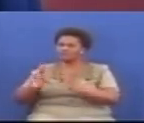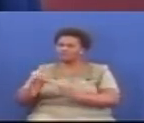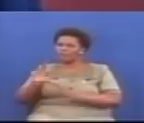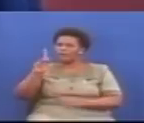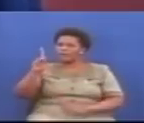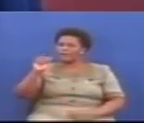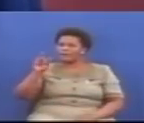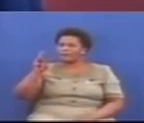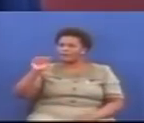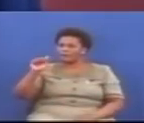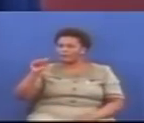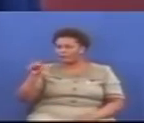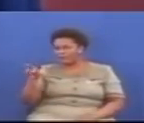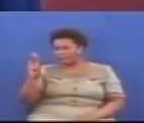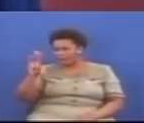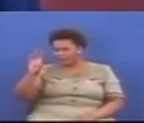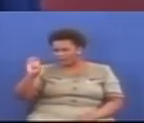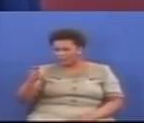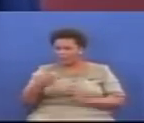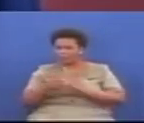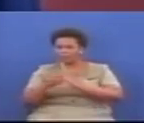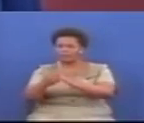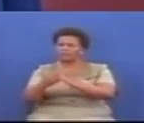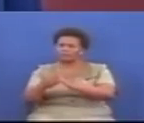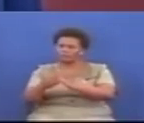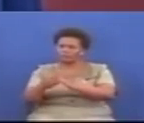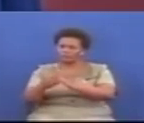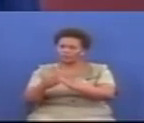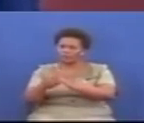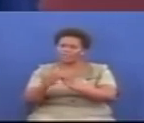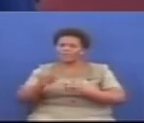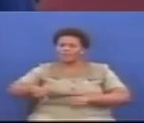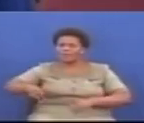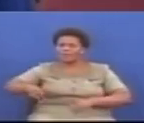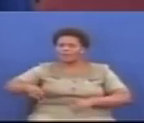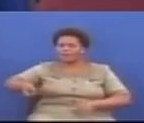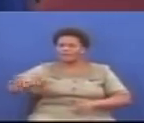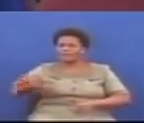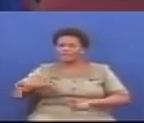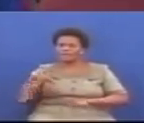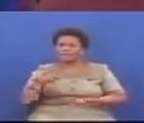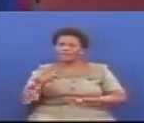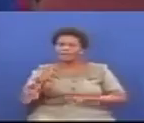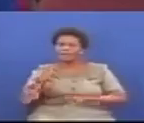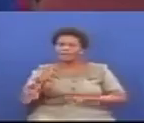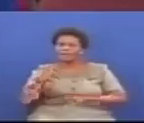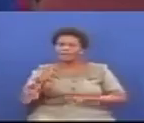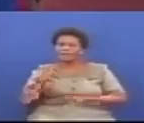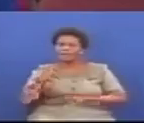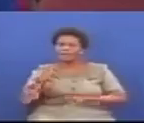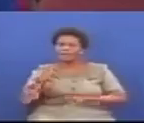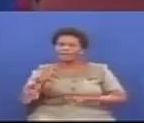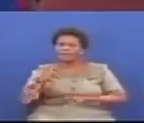afisa TAKUKURU ndugu Rashida Mfaume. Wageni kutoka Kagera Karagwe,